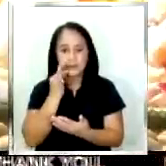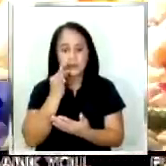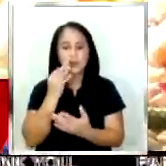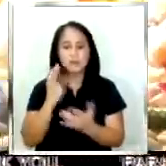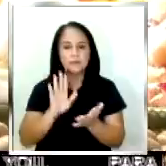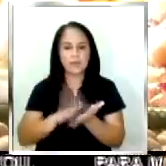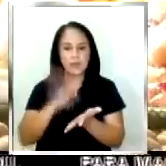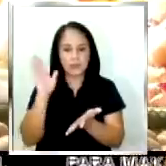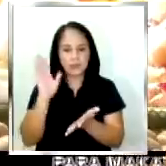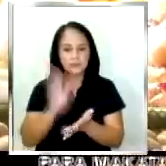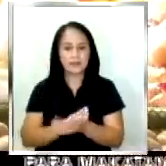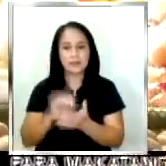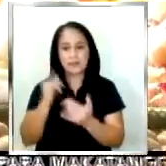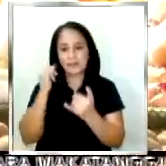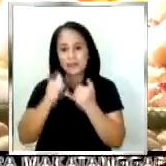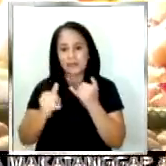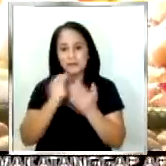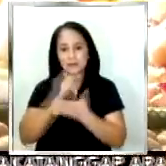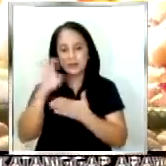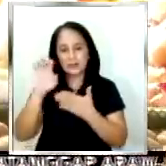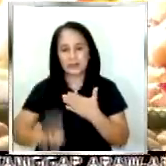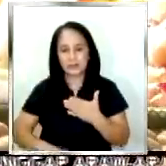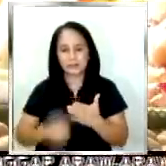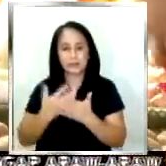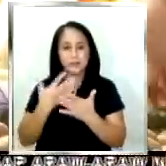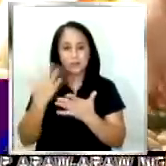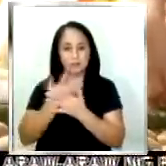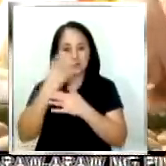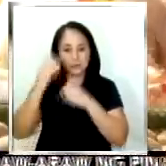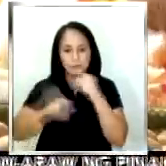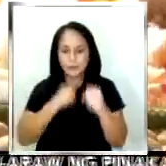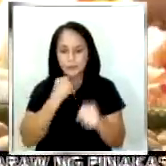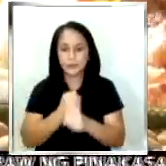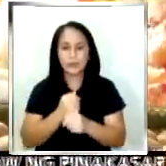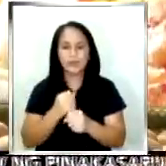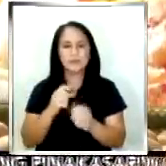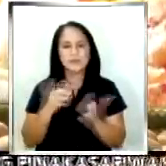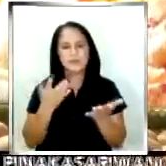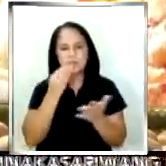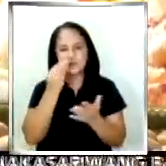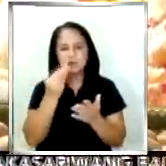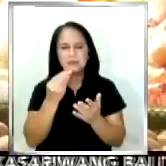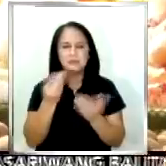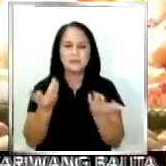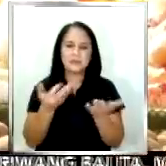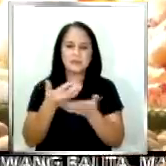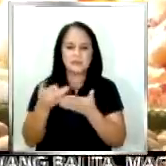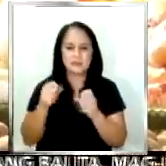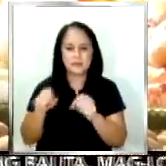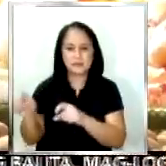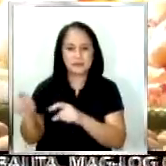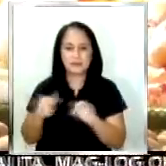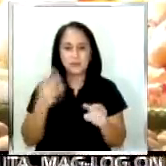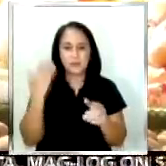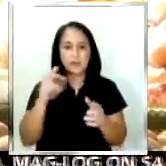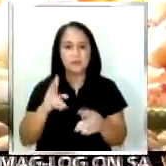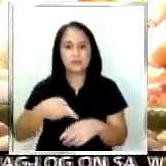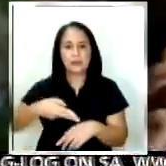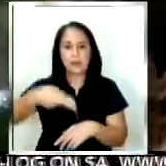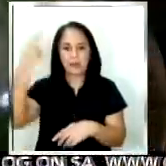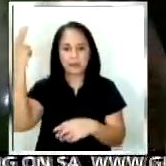weekend, bago magbagong taon, matumal pa ang bentahan ng mga prutas dito sa Divisoria. Marahil dahil na rin sa mas mataas na presyo ng ilang prutas